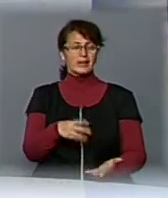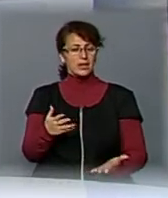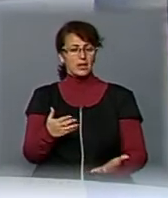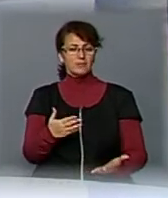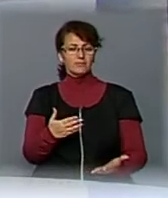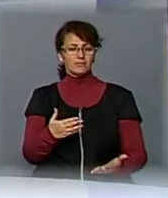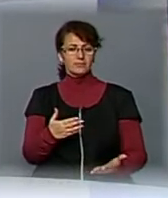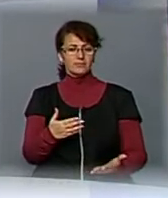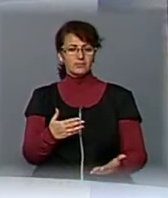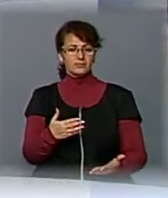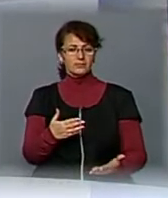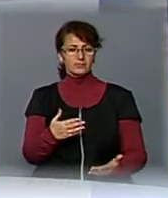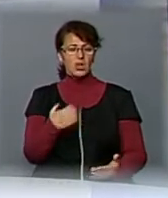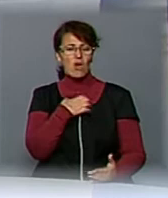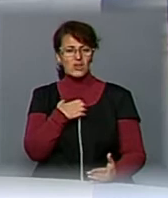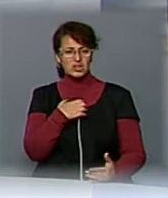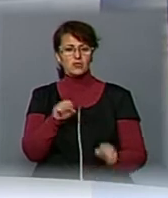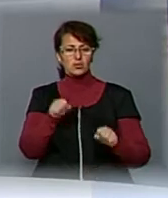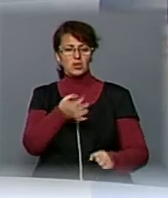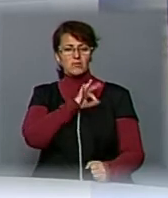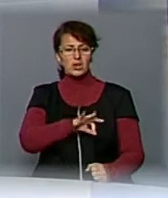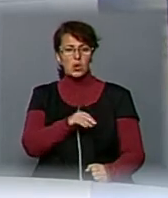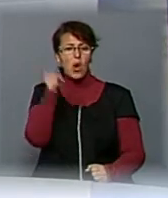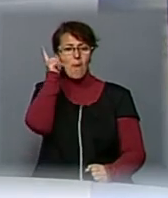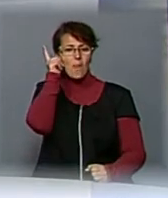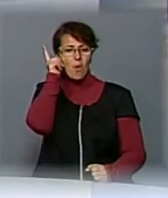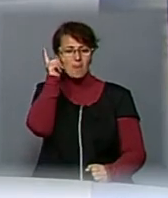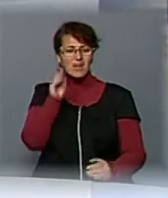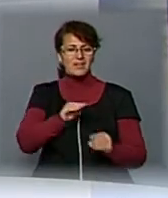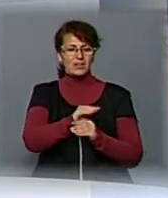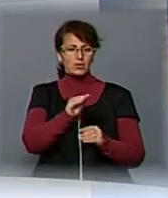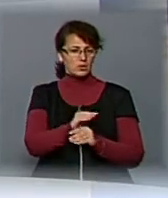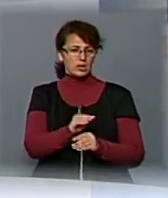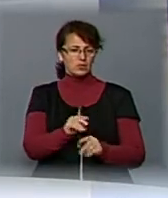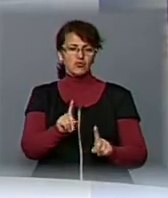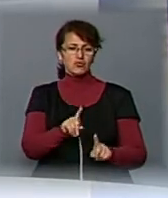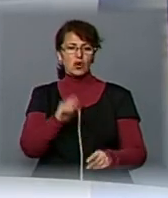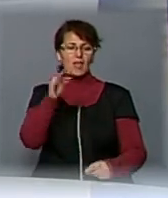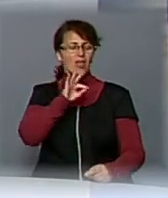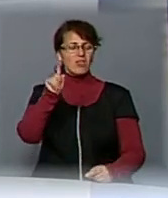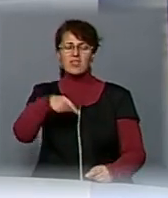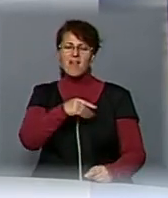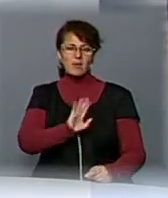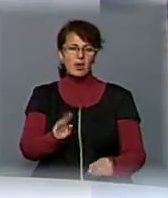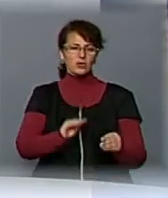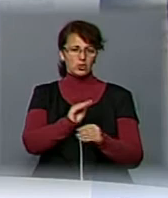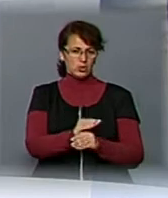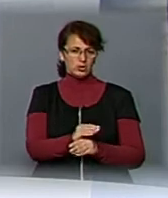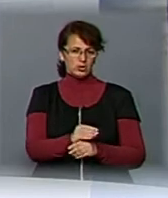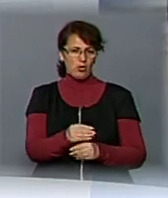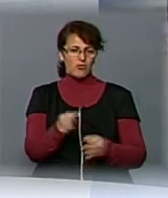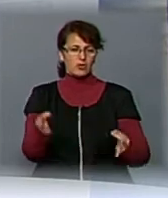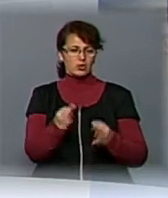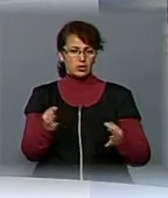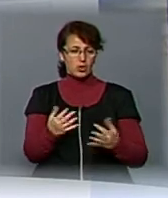і на... мобільні додатки, тобто засоби взагалі, які не вимагають будь-якого додаткового обладнання. І вже сьогодні у Львові працює, наскільки